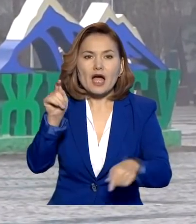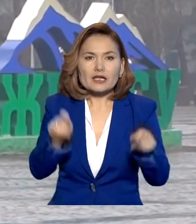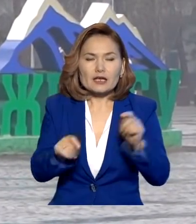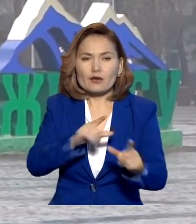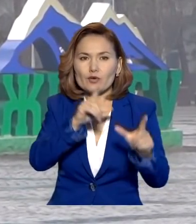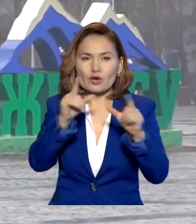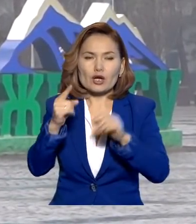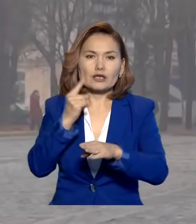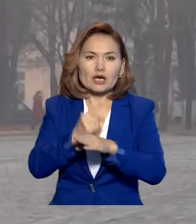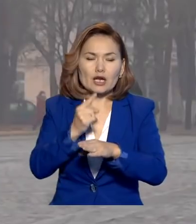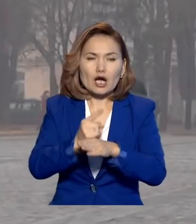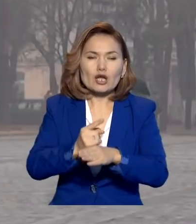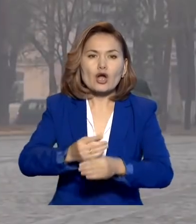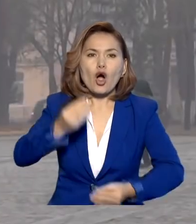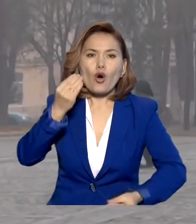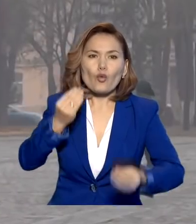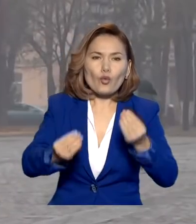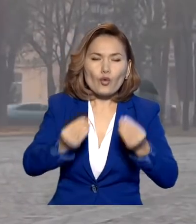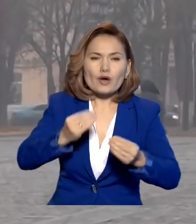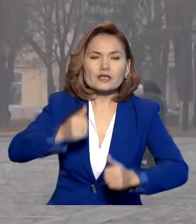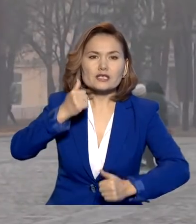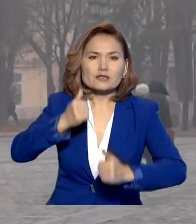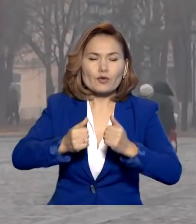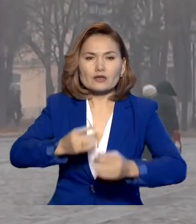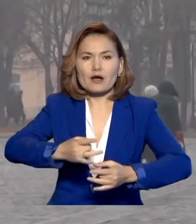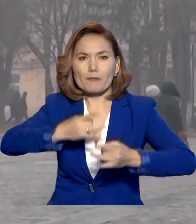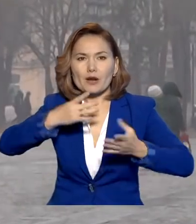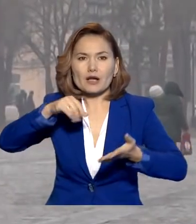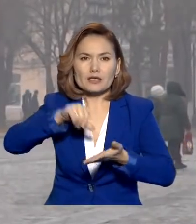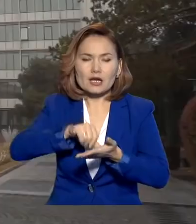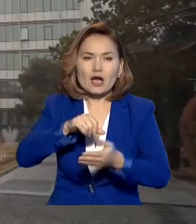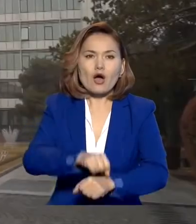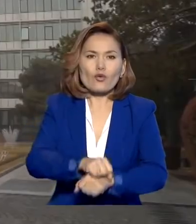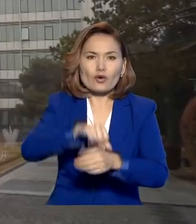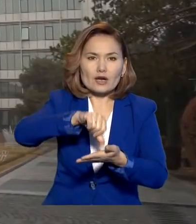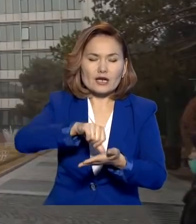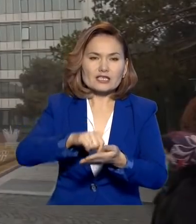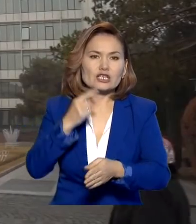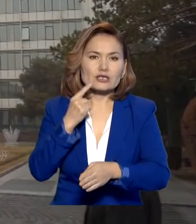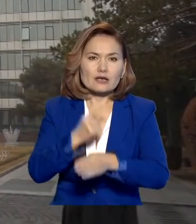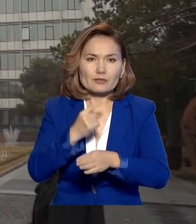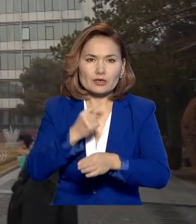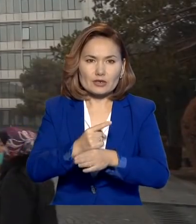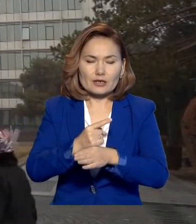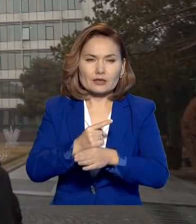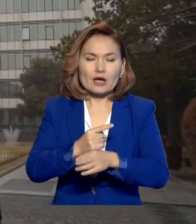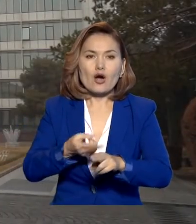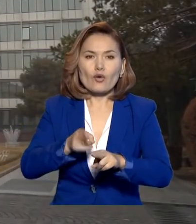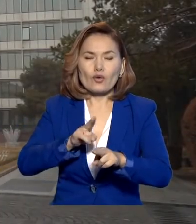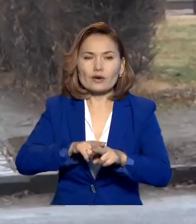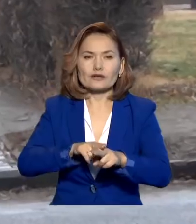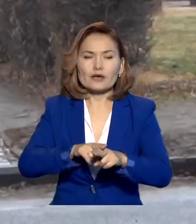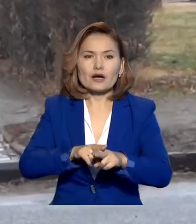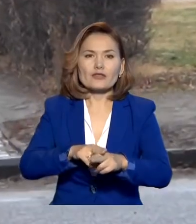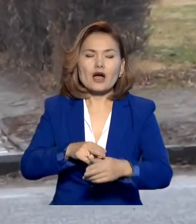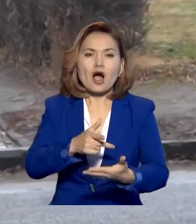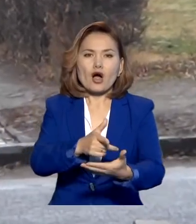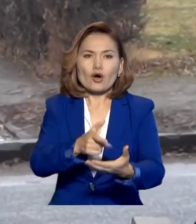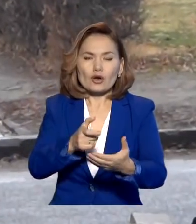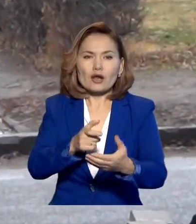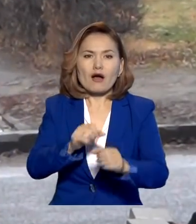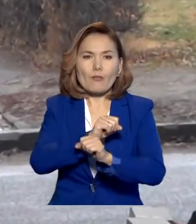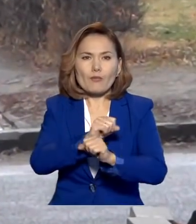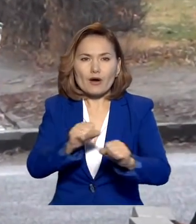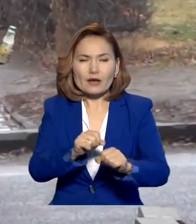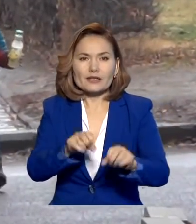жиындарды, ойын-сауық, спорттық және басқа да бұқаралық іс-шараларды ұйымдастыруға және өткізуге тыйым салынады. Сондай-ақ қару, оқ-дәрі, жарылғыш